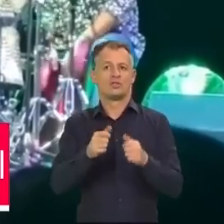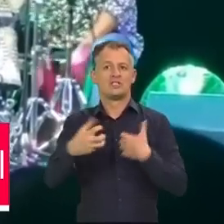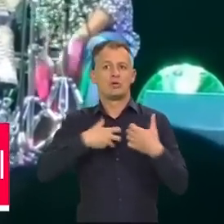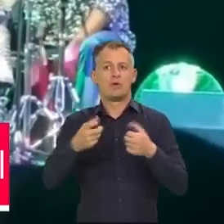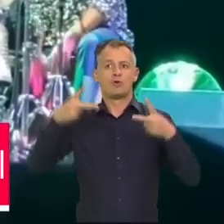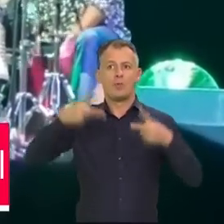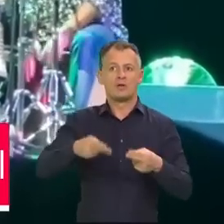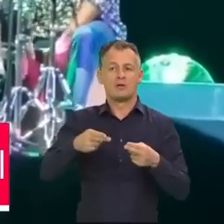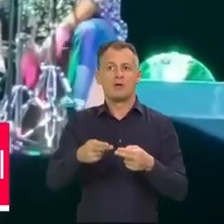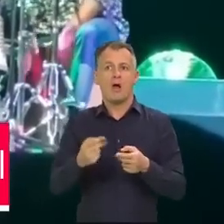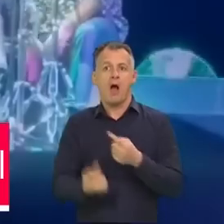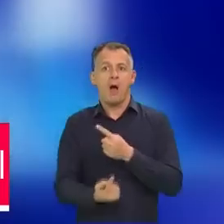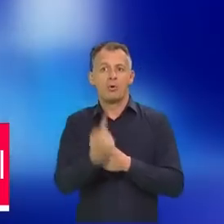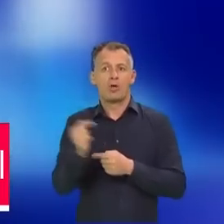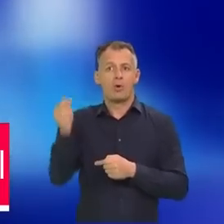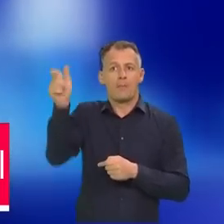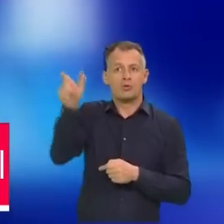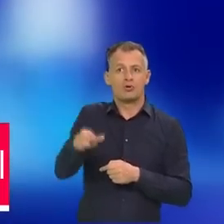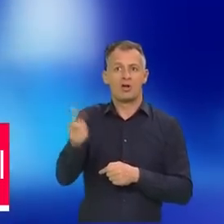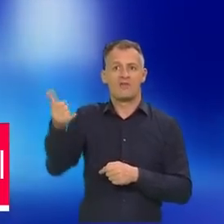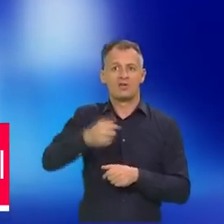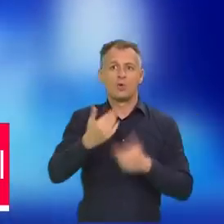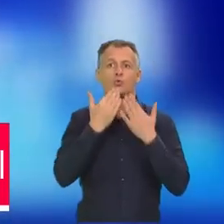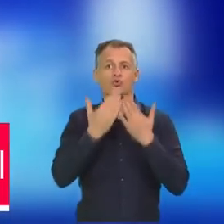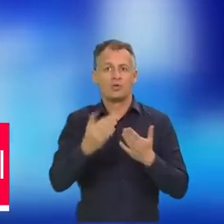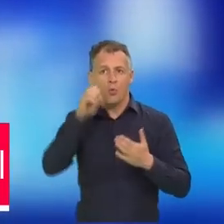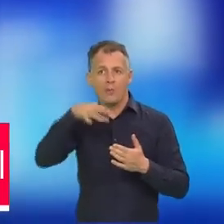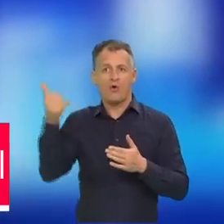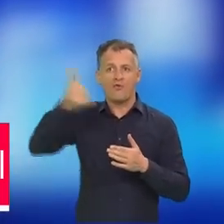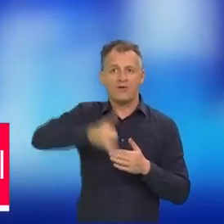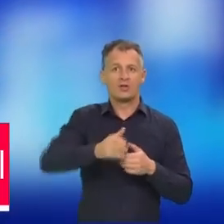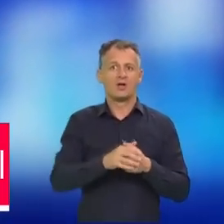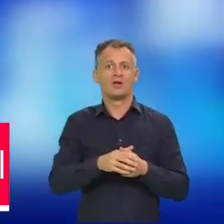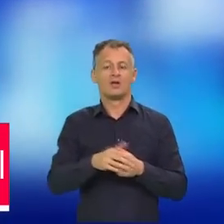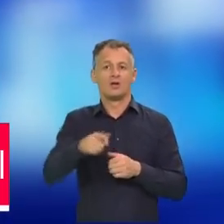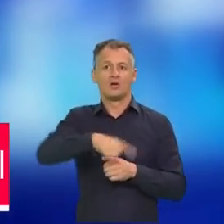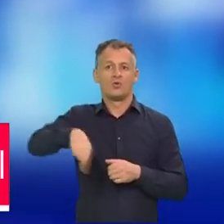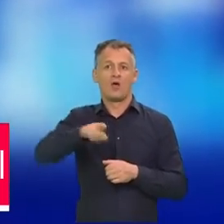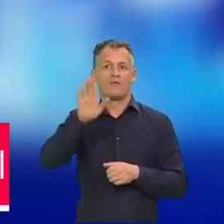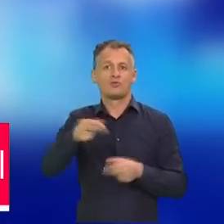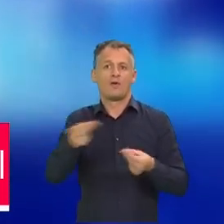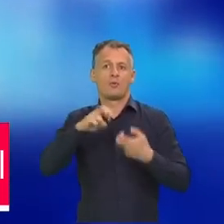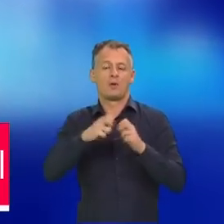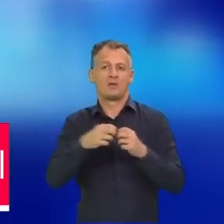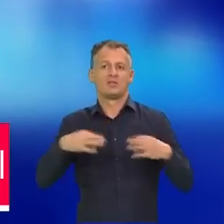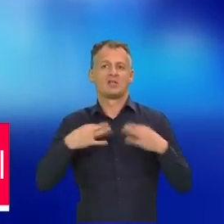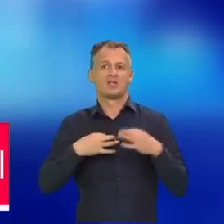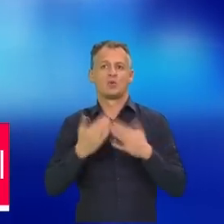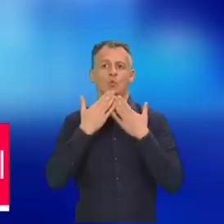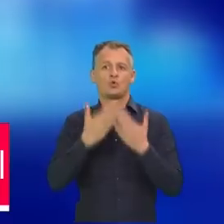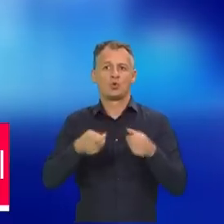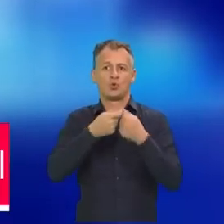apărut un membru al staffului care a mulțumit oamenilor. We have some healthy problem. Thank you so much for coming